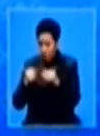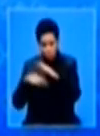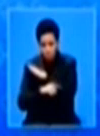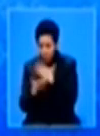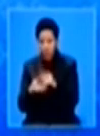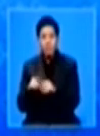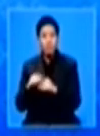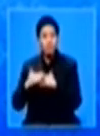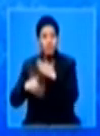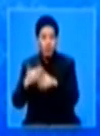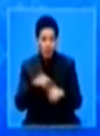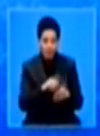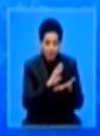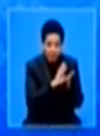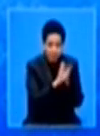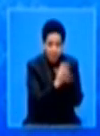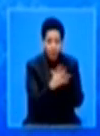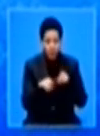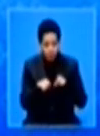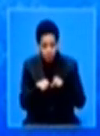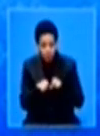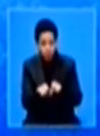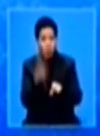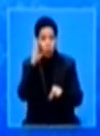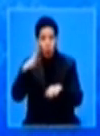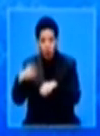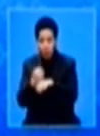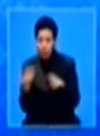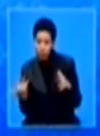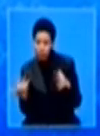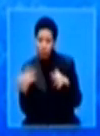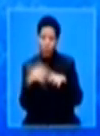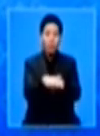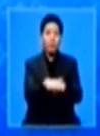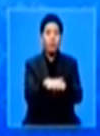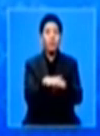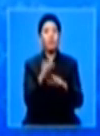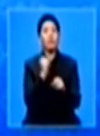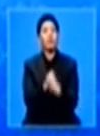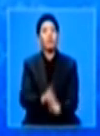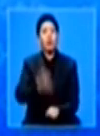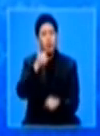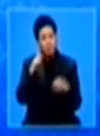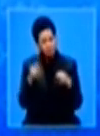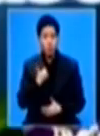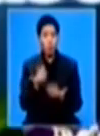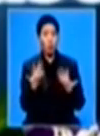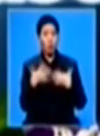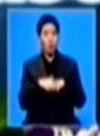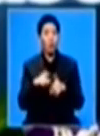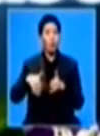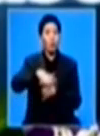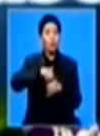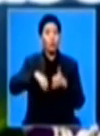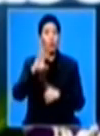ะระบุว่าจะเข้าสู่กระบวนการยุติธรรมเมื่อประเทศชาติมีรัฐบาลที่มาจากการเลือกตั้งโดยย้ำด้วย